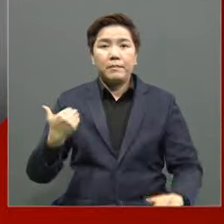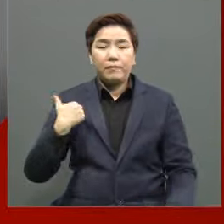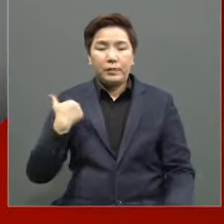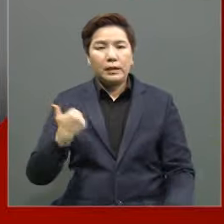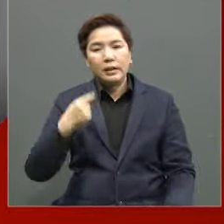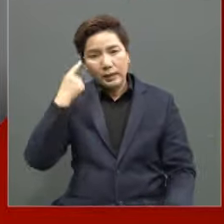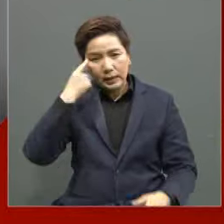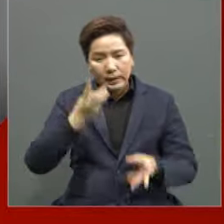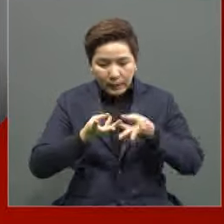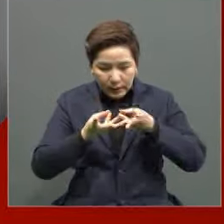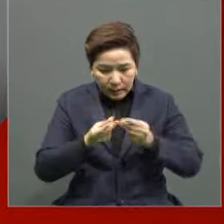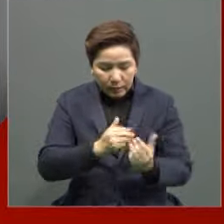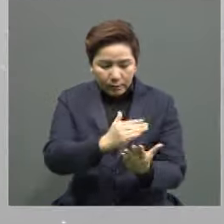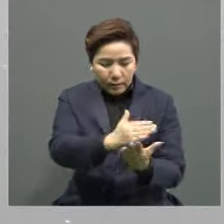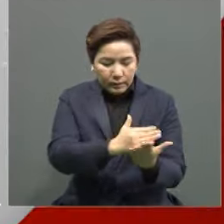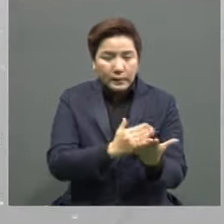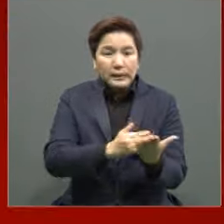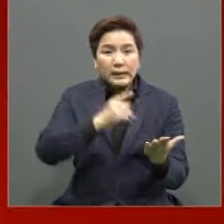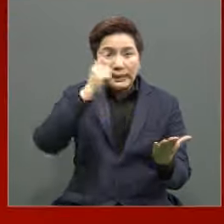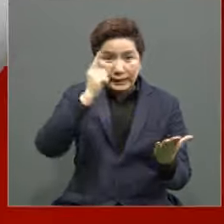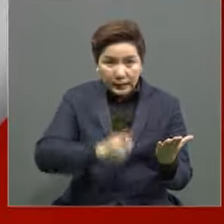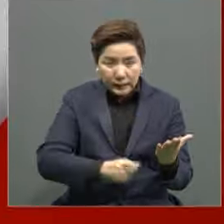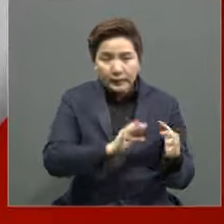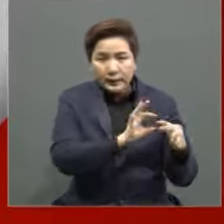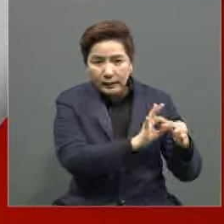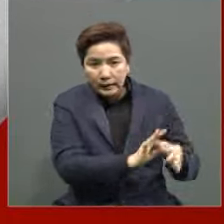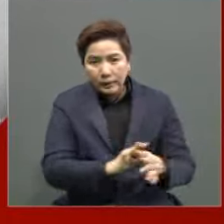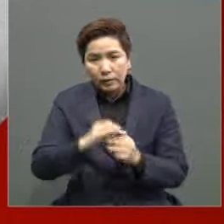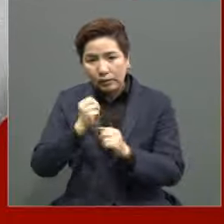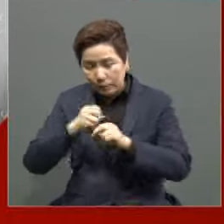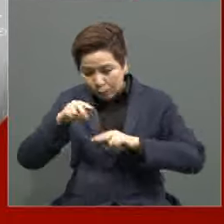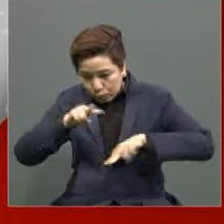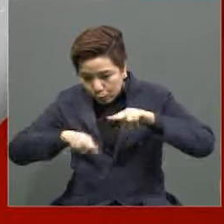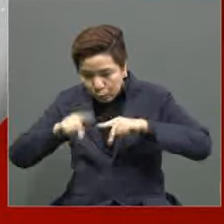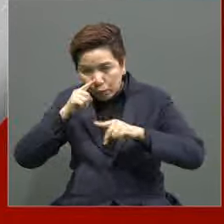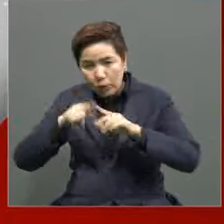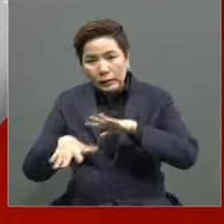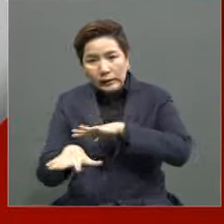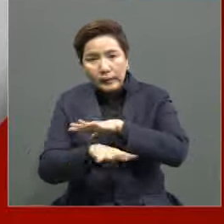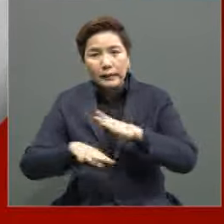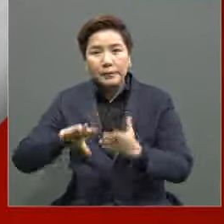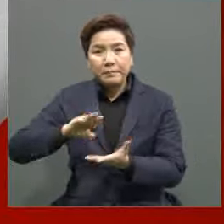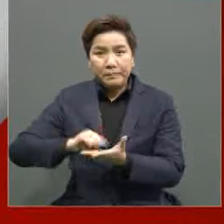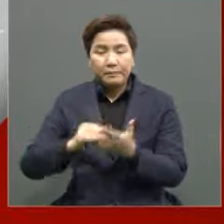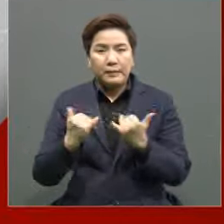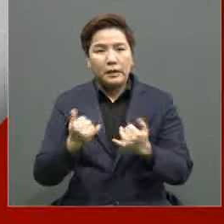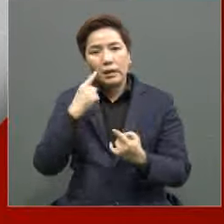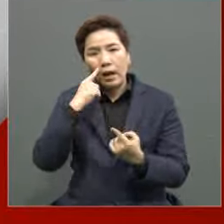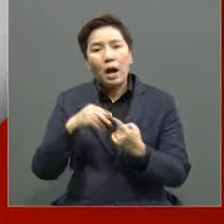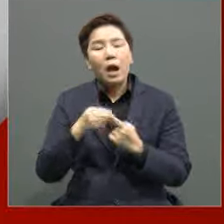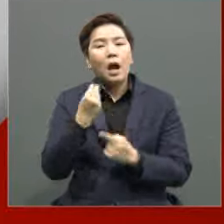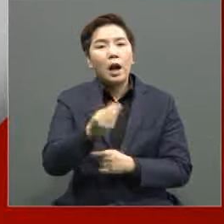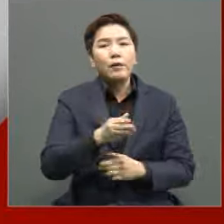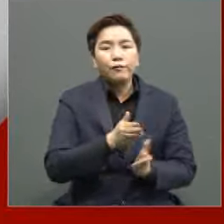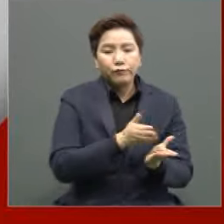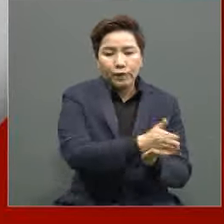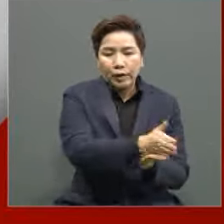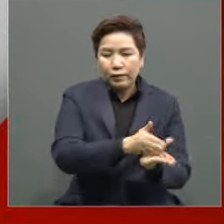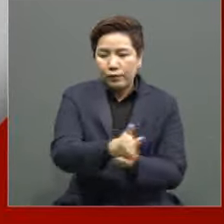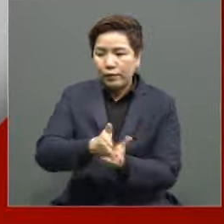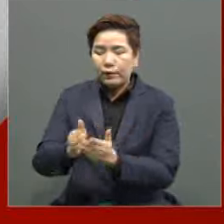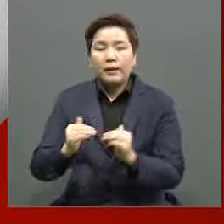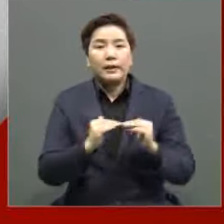ให้ได้รายละเอียดและข้อเท็จจริงที่เพียงพอสำหรับประกอบการพิจารณาพฤติการและพยานหลักฐานเบื้องต้นและเพื่อให้เกิดความเป็นธรรมกับทุกฝ่ายอ